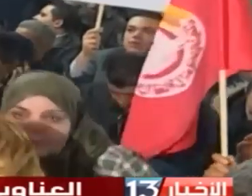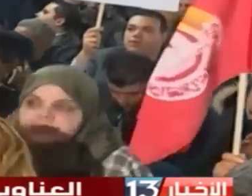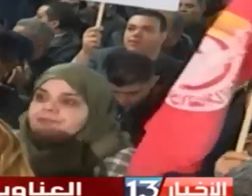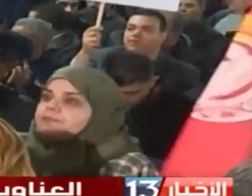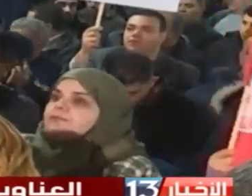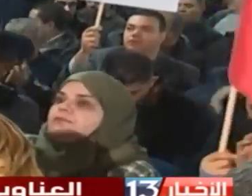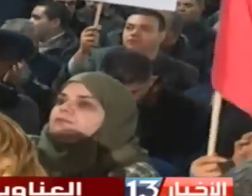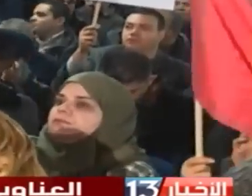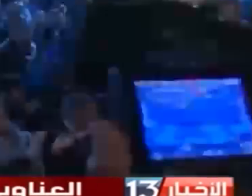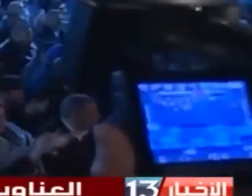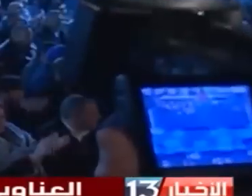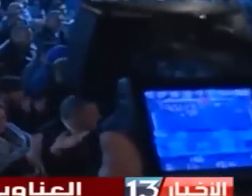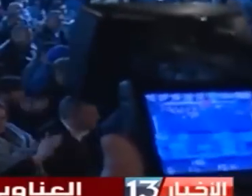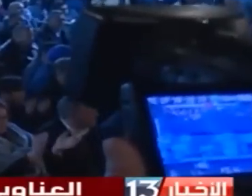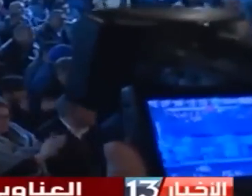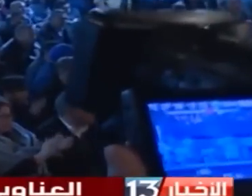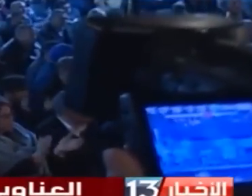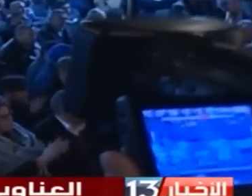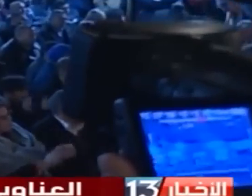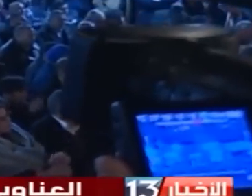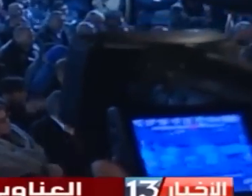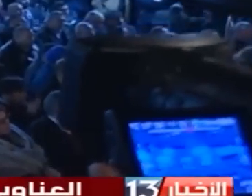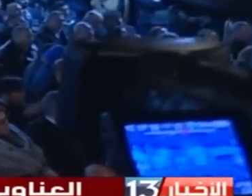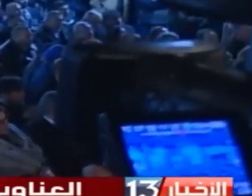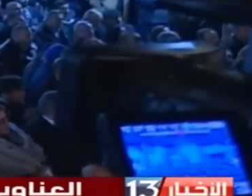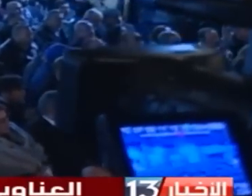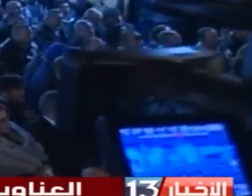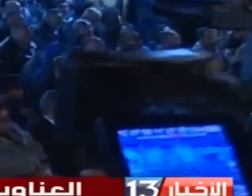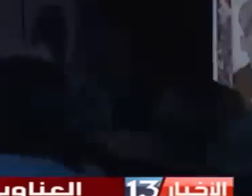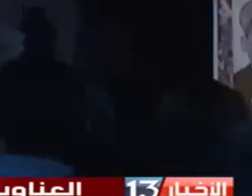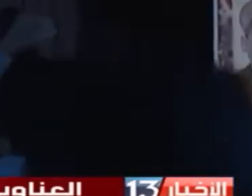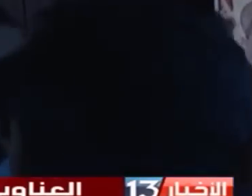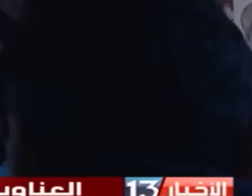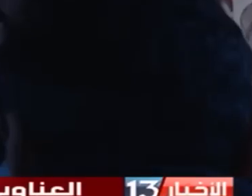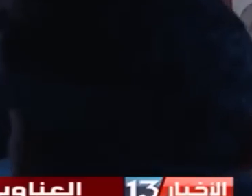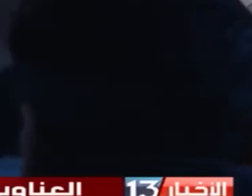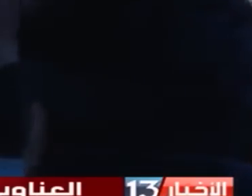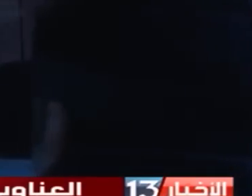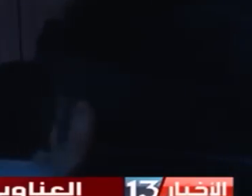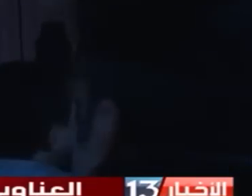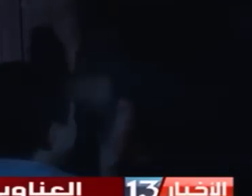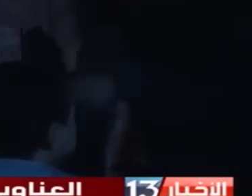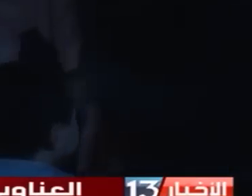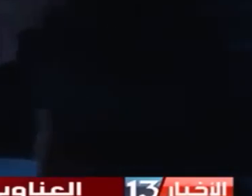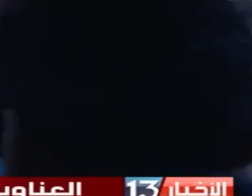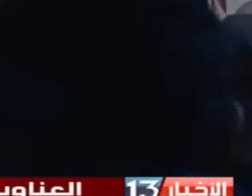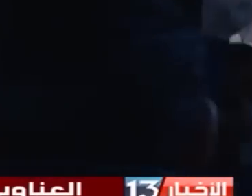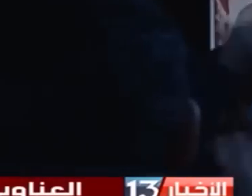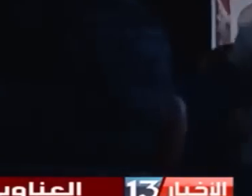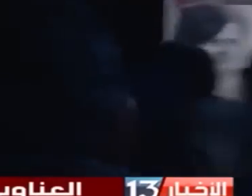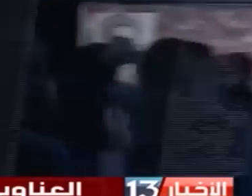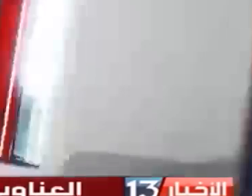جانفي، والطبيبي يصرح بأن المفاوضات مع الحكومة لم ترتقي إلى تطلعات المنظمة.